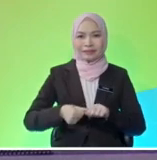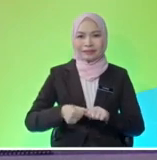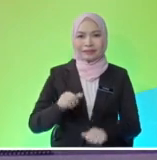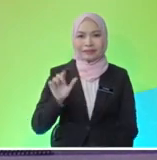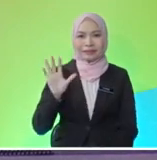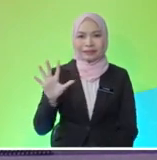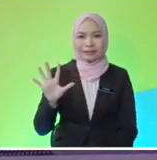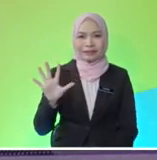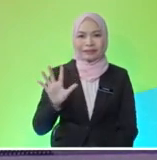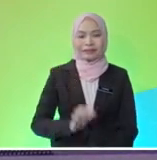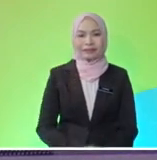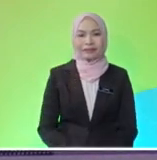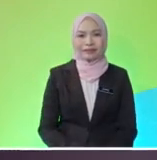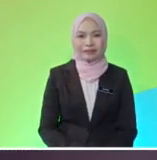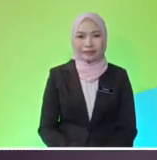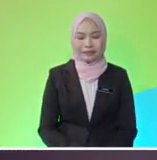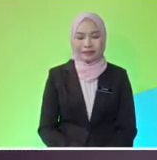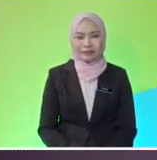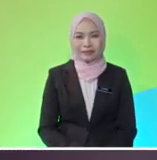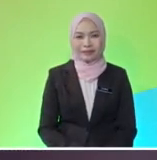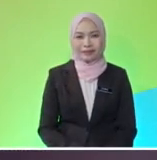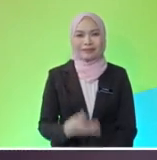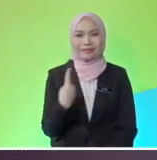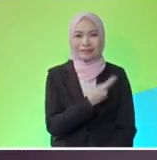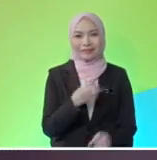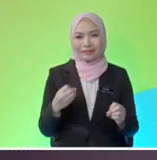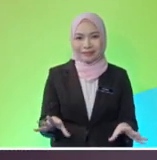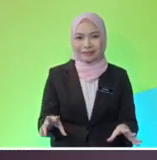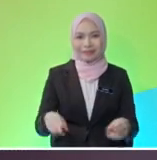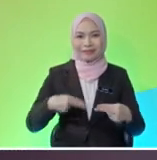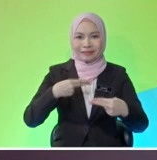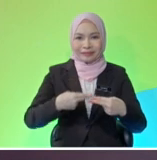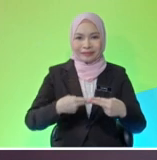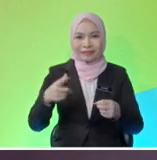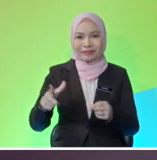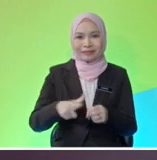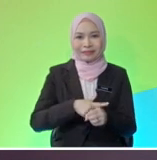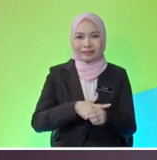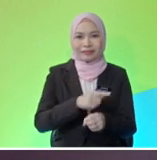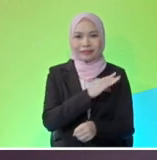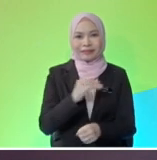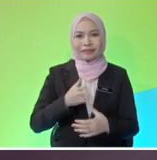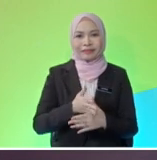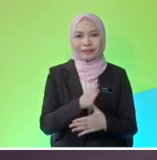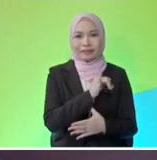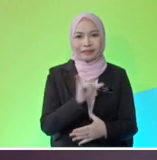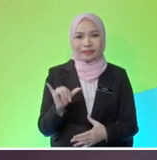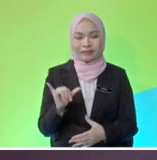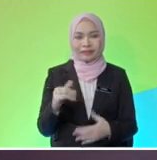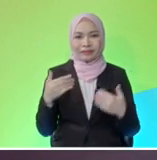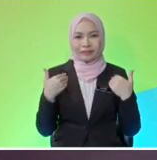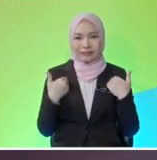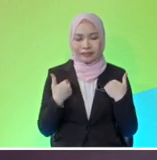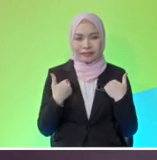Wah, kita dah nak hampir lengkap ni buat aiskrim kita. Ya. Dan seterusnya di tangan saya ada